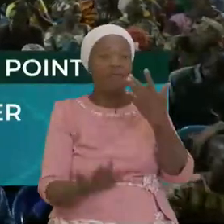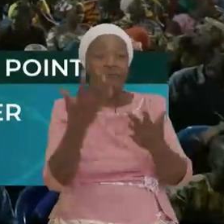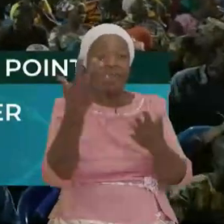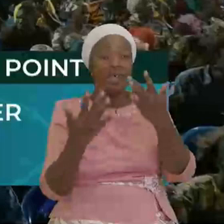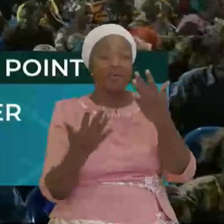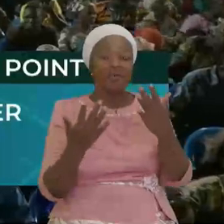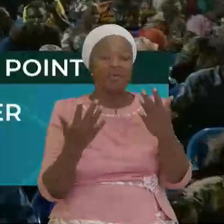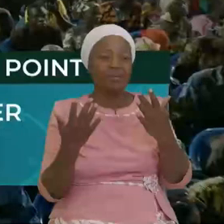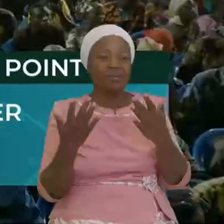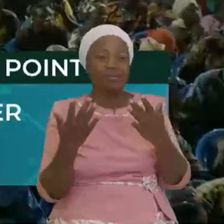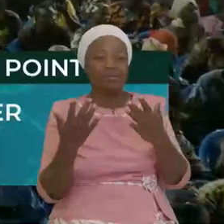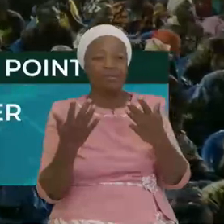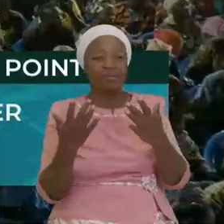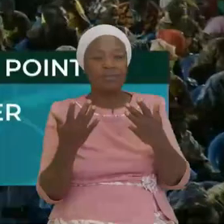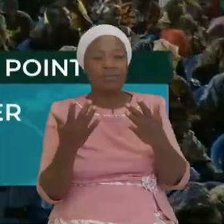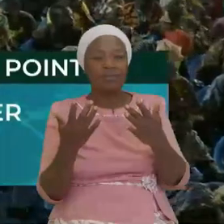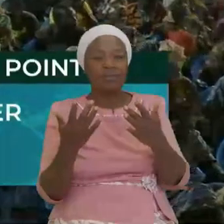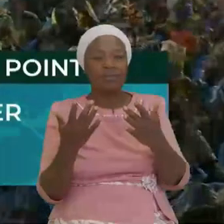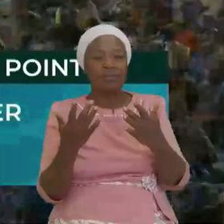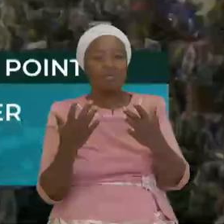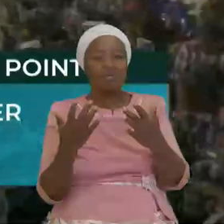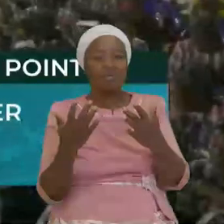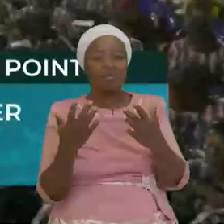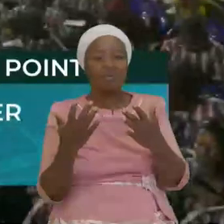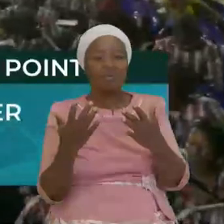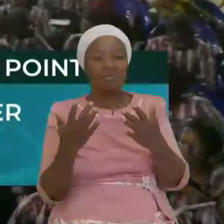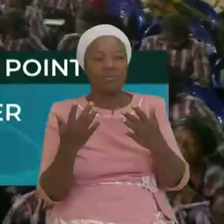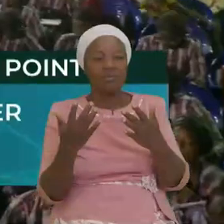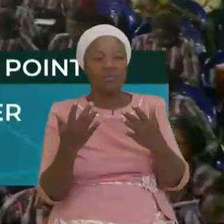Et souvent, l'Esprit l'a jeté dans le feu.